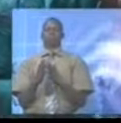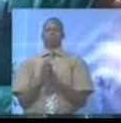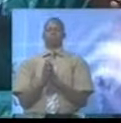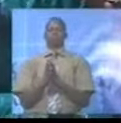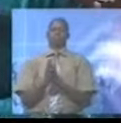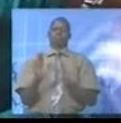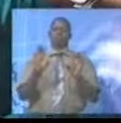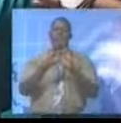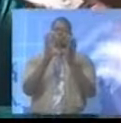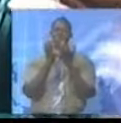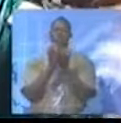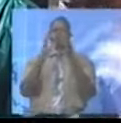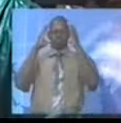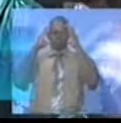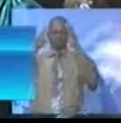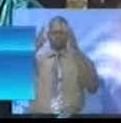Sud-Sud.